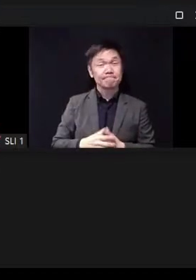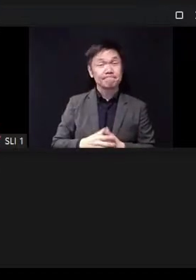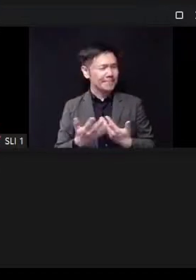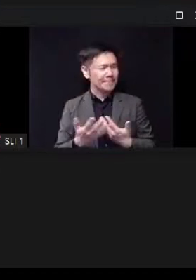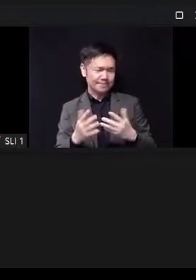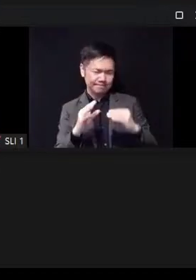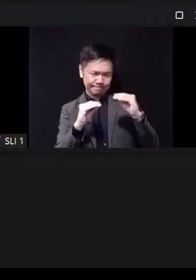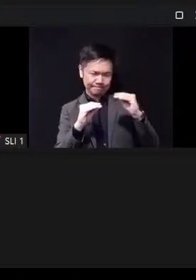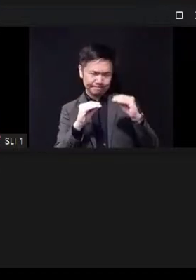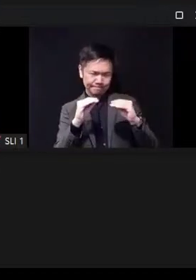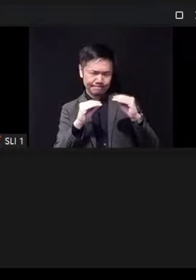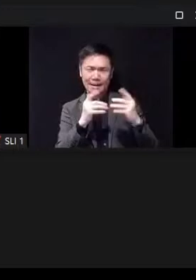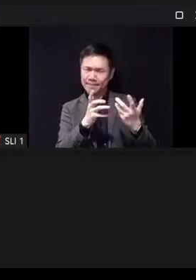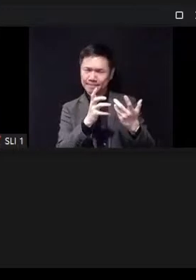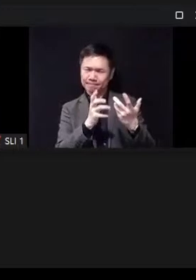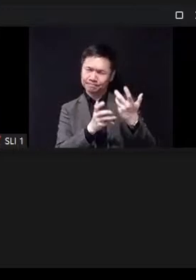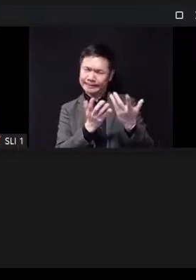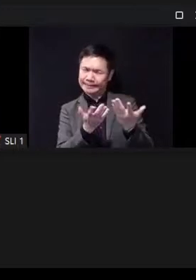1